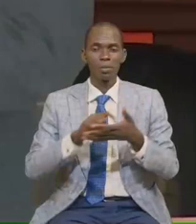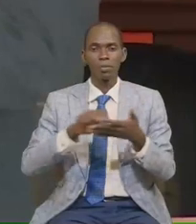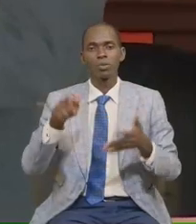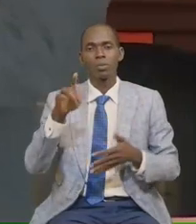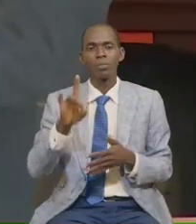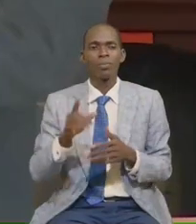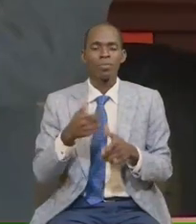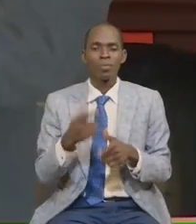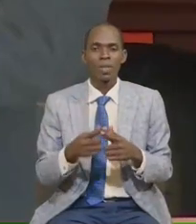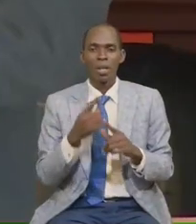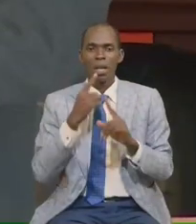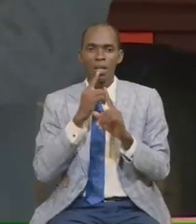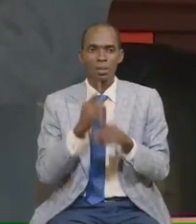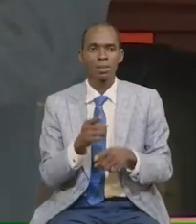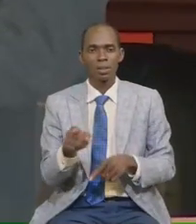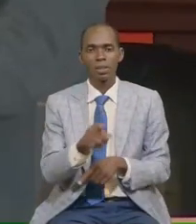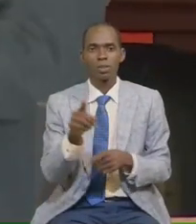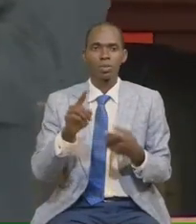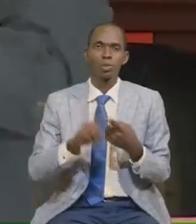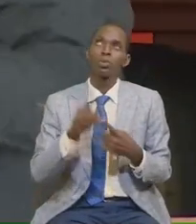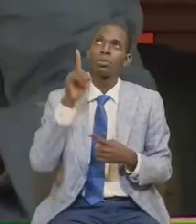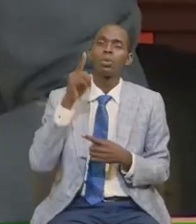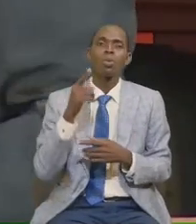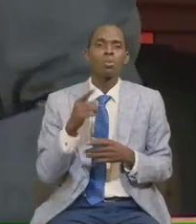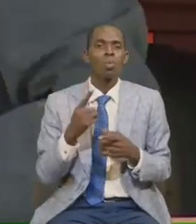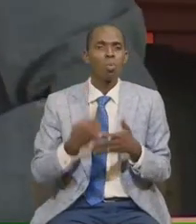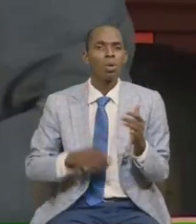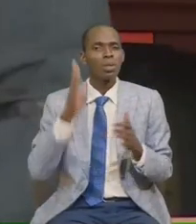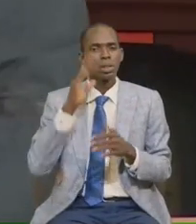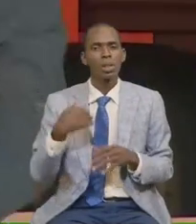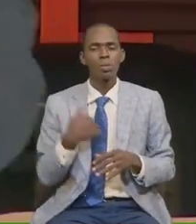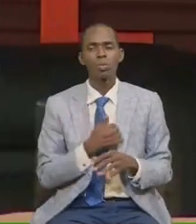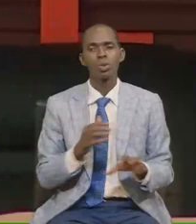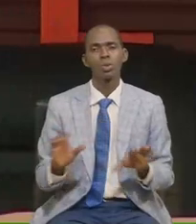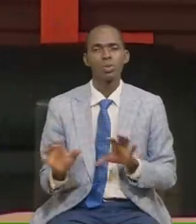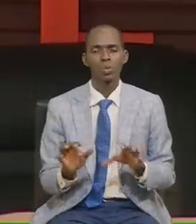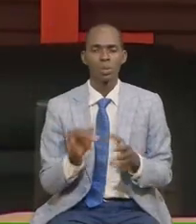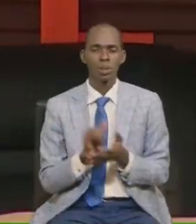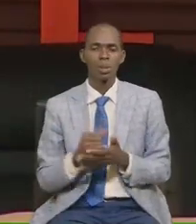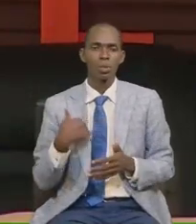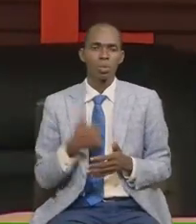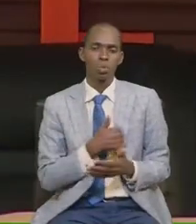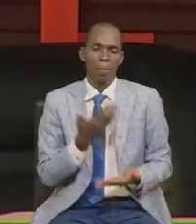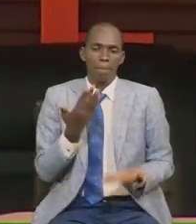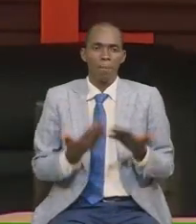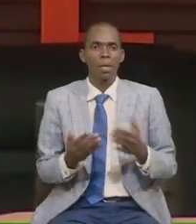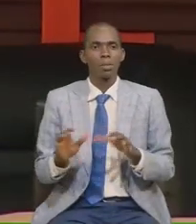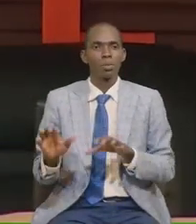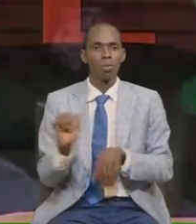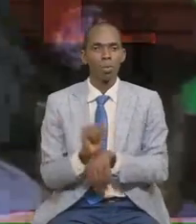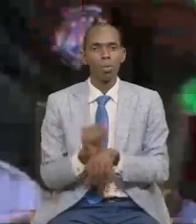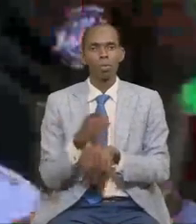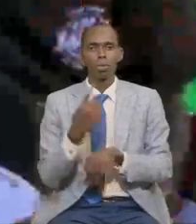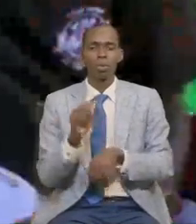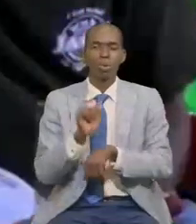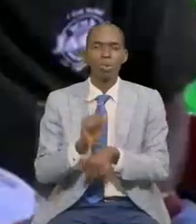Puis il lui dit, que ferons-nous pour faire l'œuvre de Dieu? Jean 6, 28.